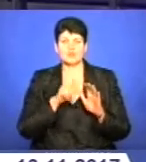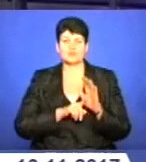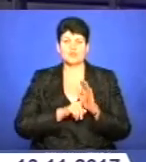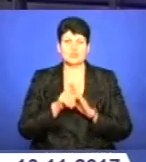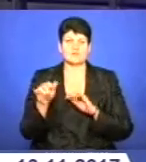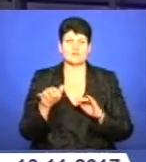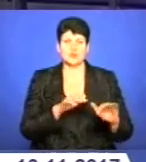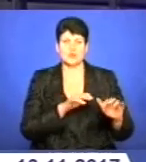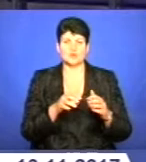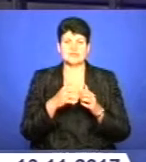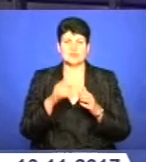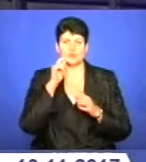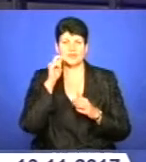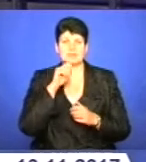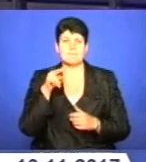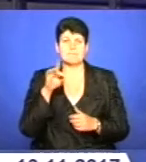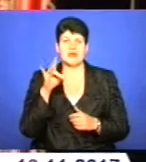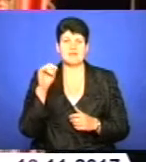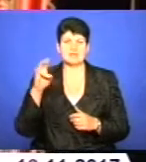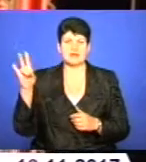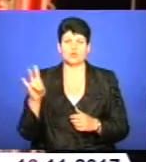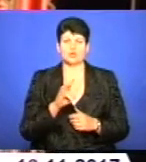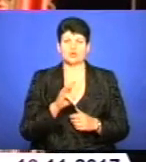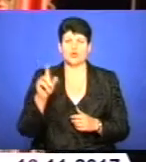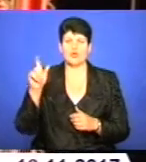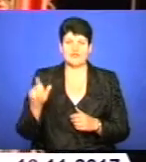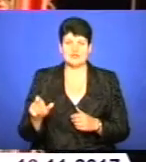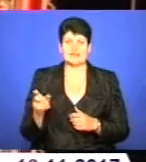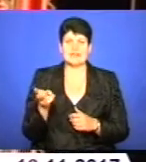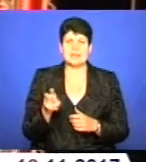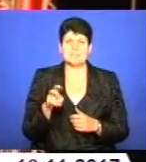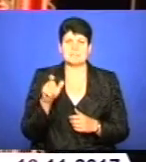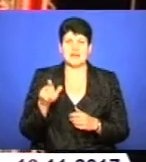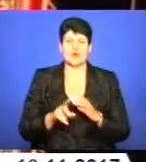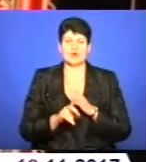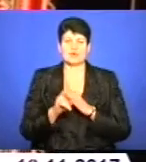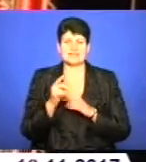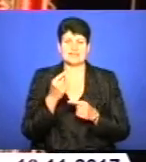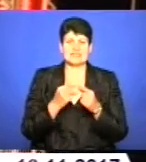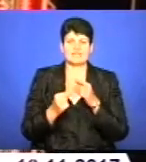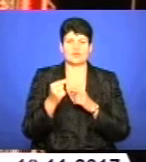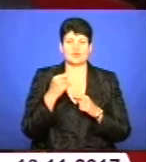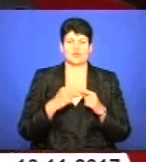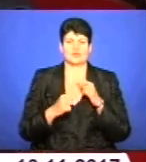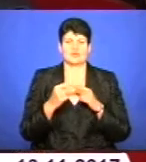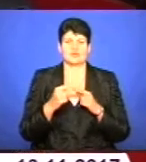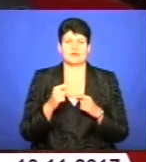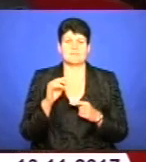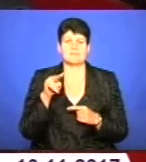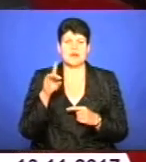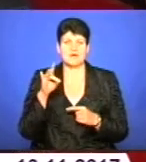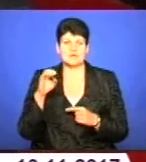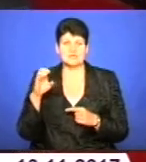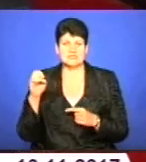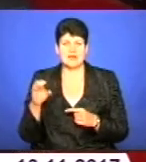рух серед українського православного духовенства та прихожан за відродження прабатьківської Української автокефальної православної